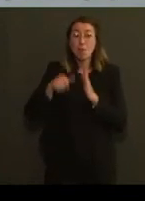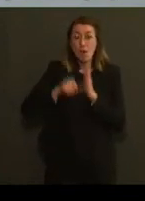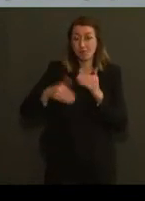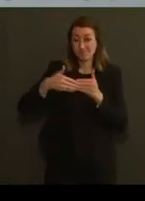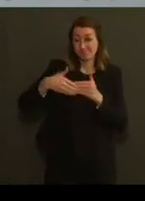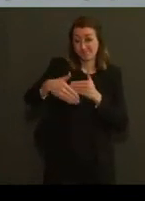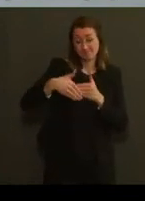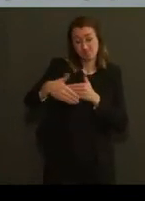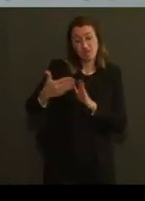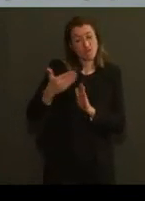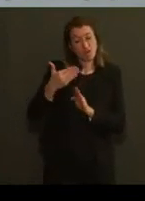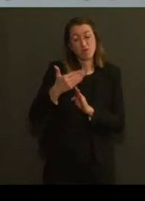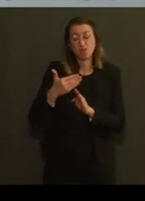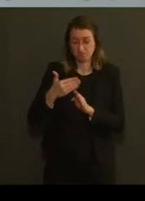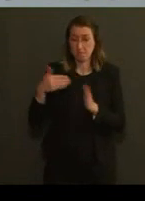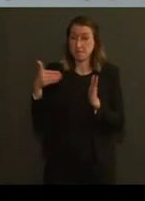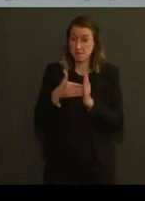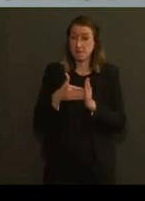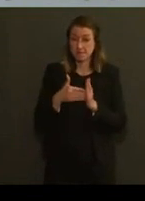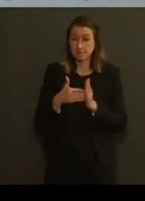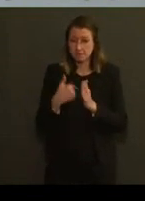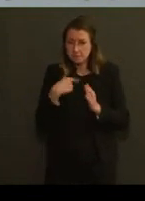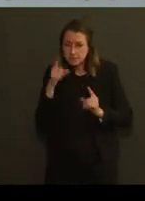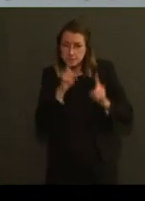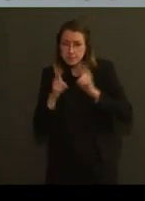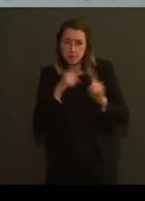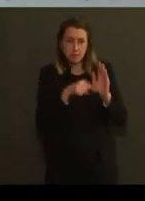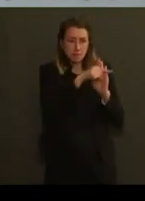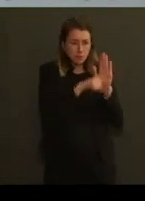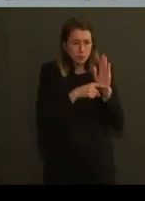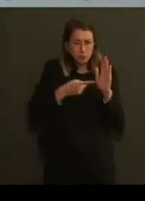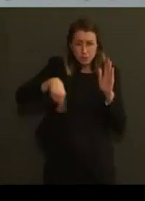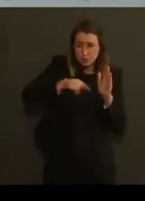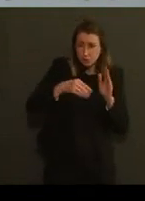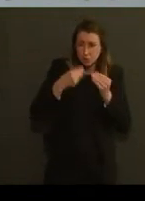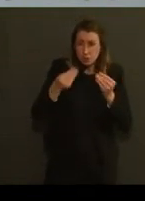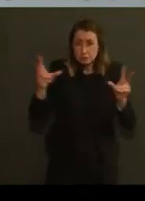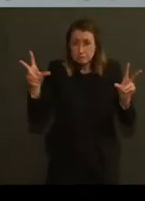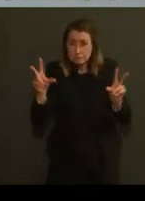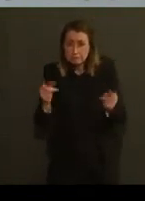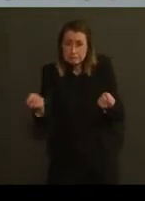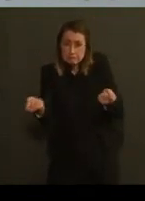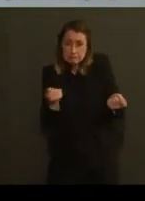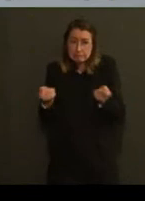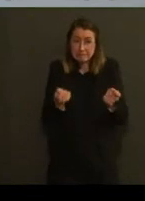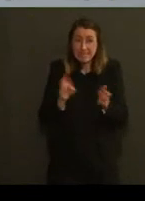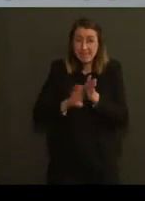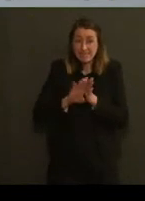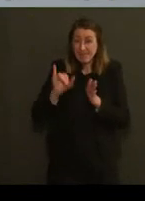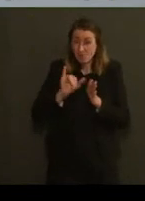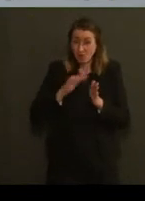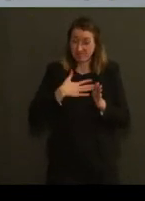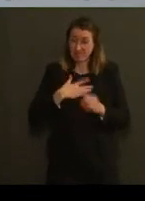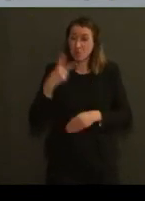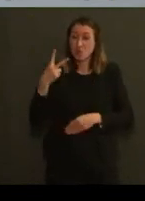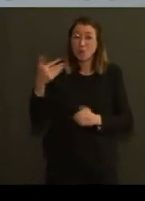rapide dans les 10 à 15 jours, on devrait pouvoir éviter la projection mathématique des 2000 patients à la mi-novembre,